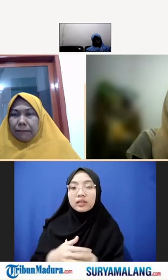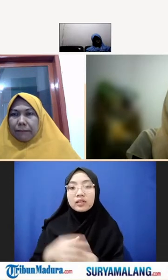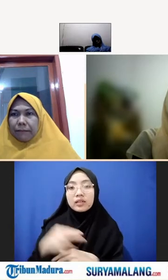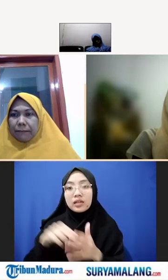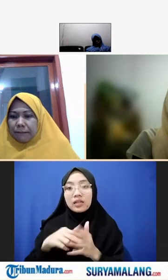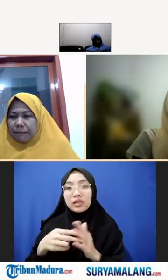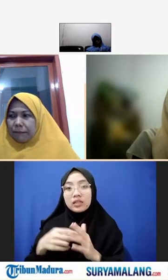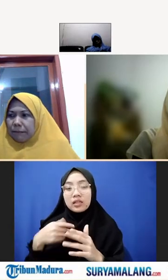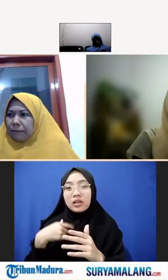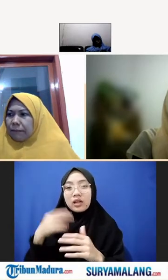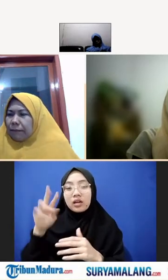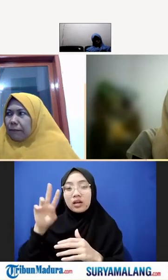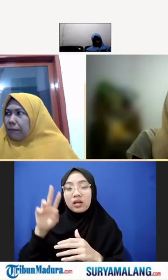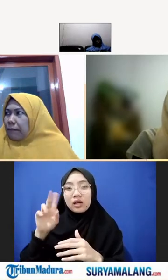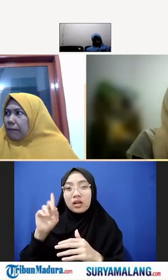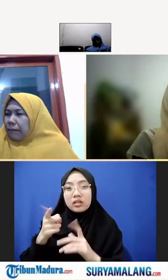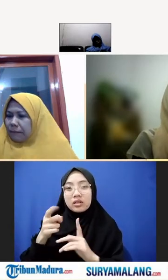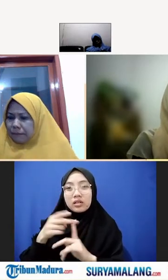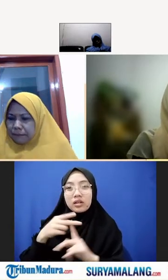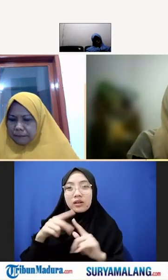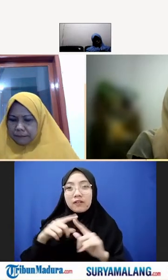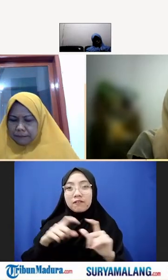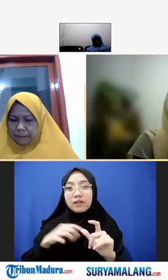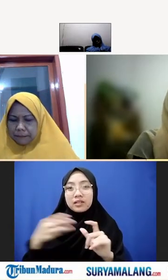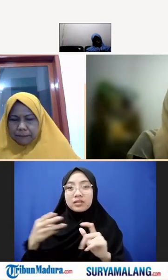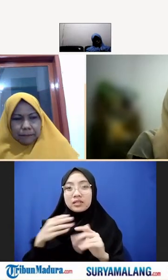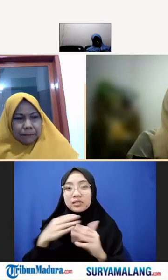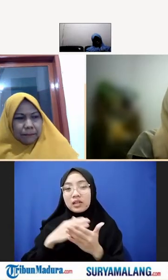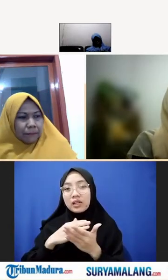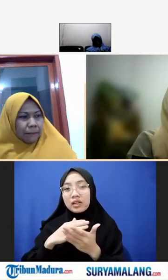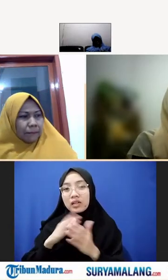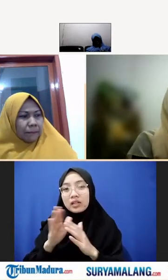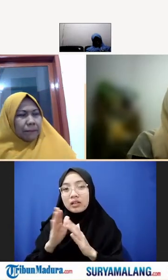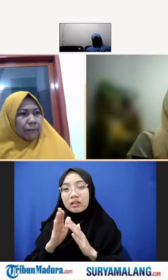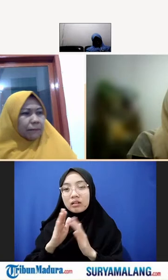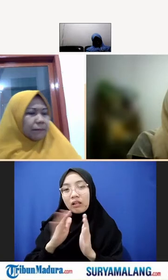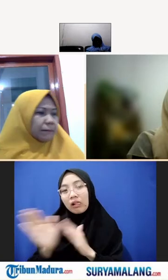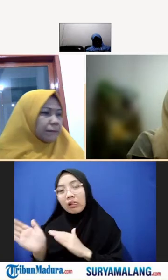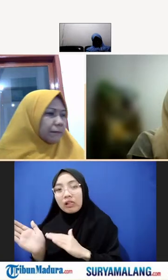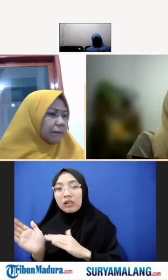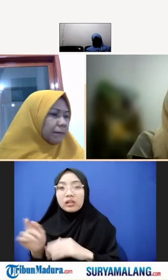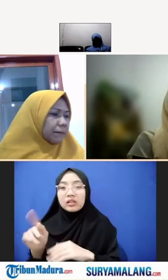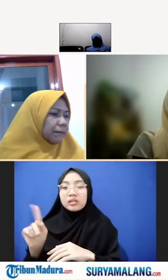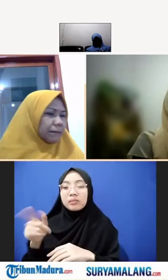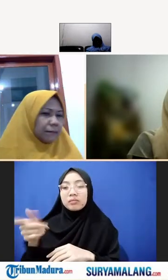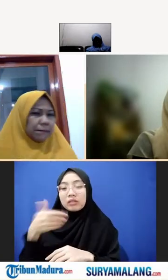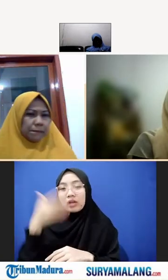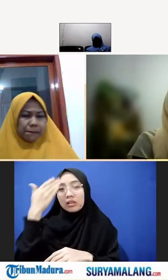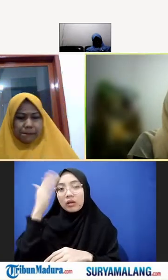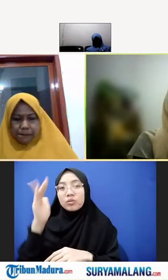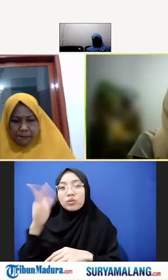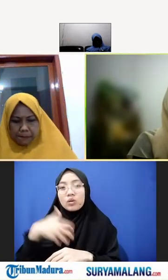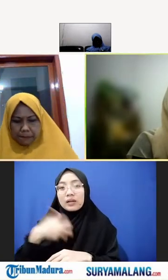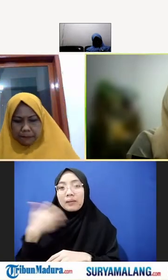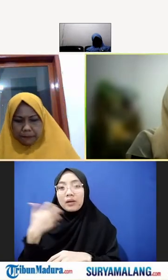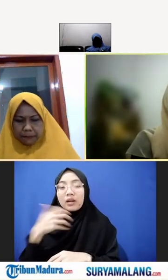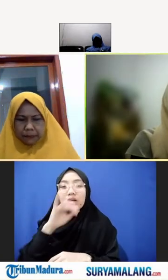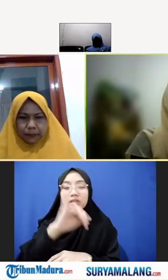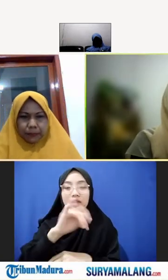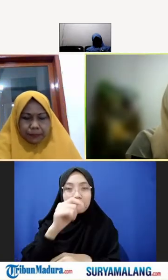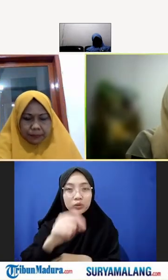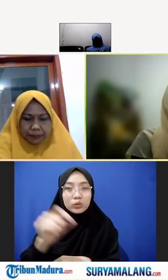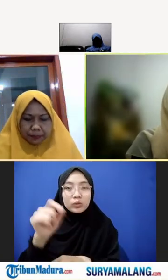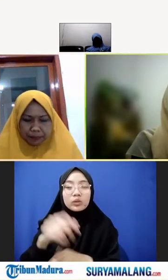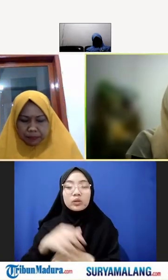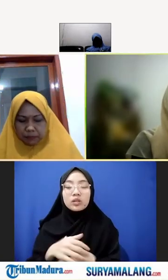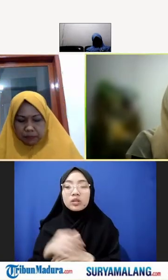yang terlewati ya. Nih Bu, dia ya. Belum bisa, dia belum tahu kalau dia lagi marah gitu. Iya, karena kalau cuma